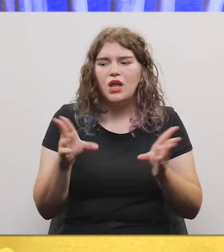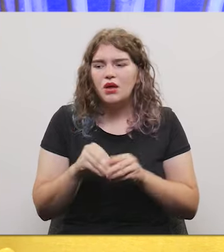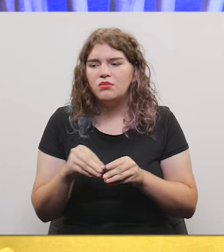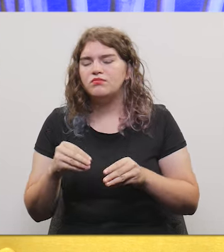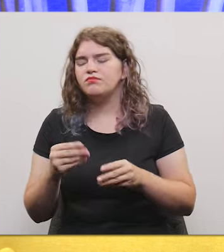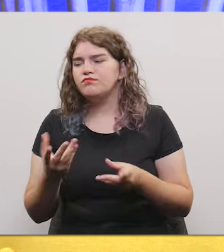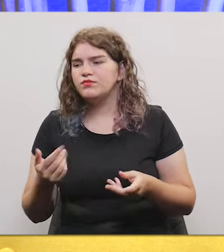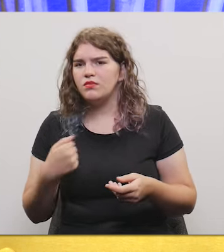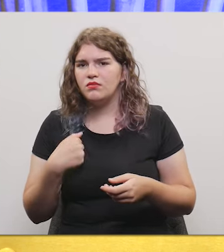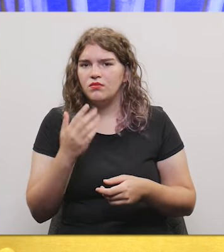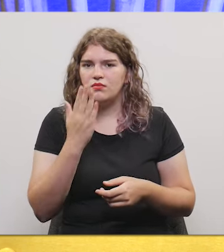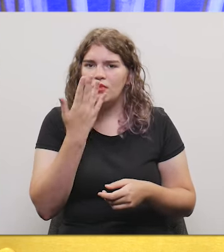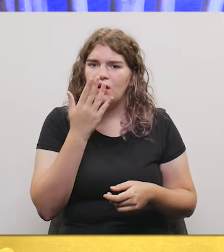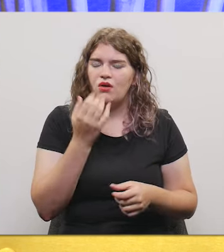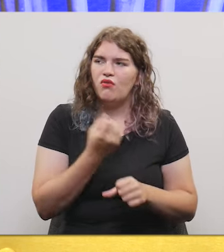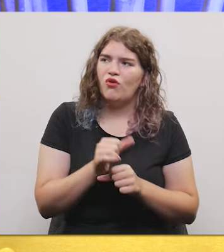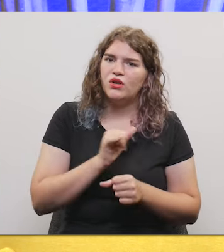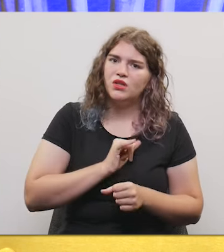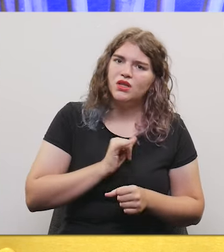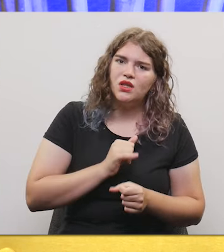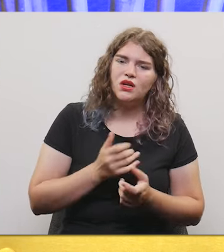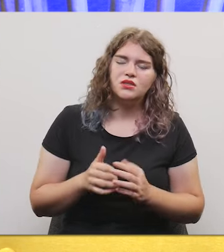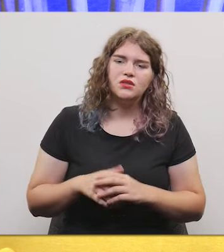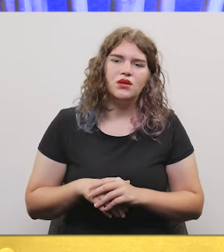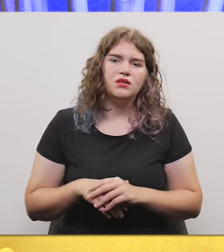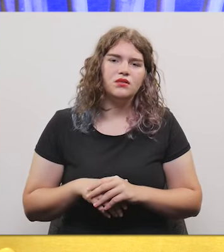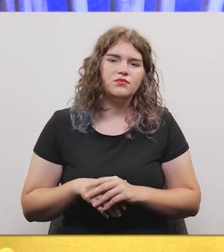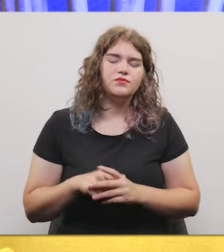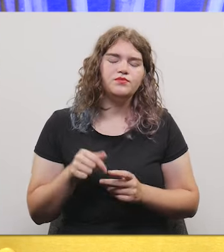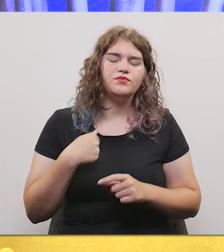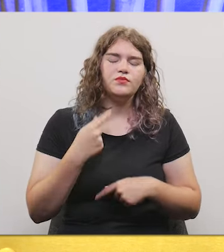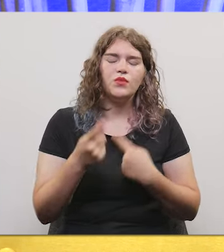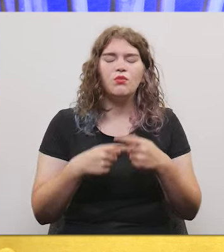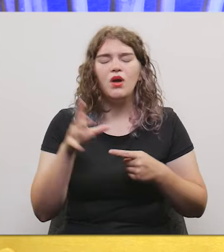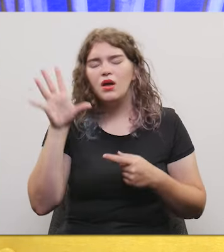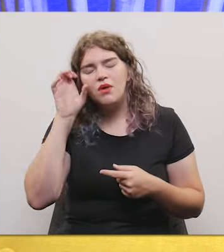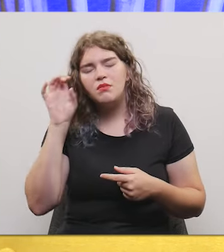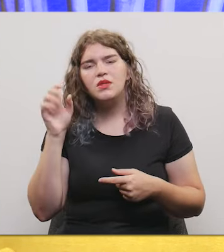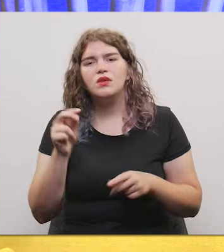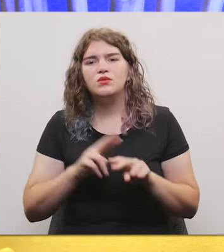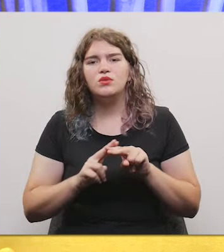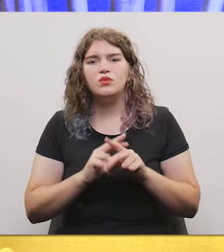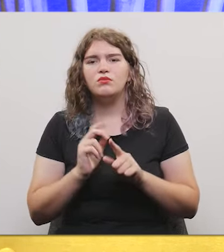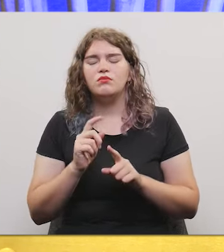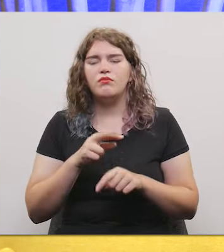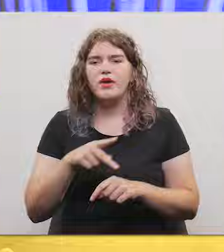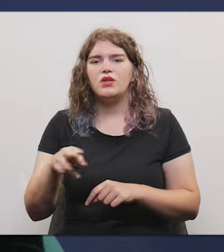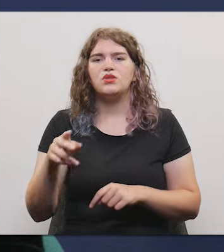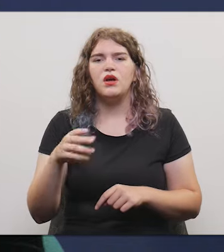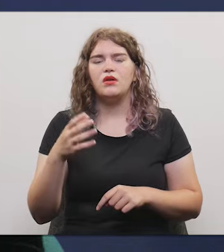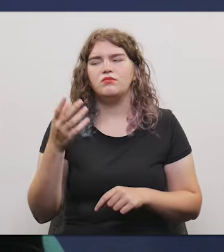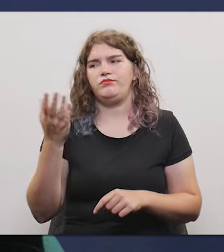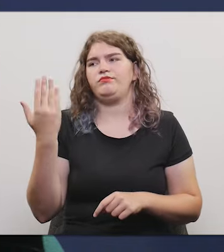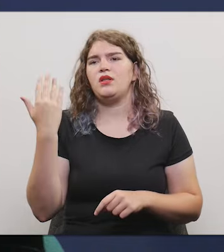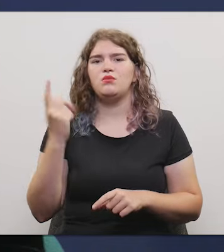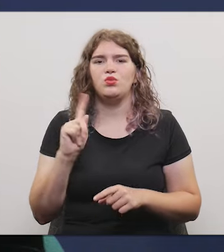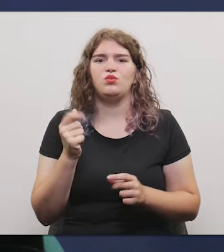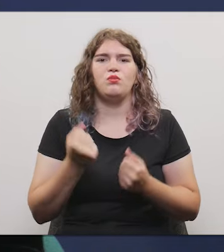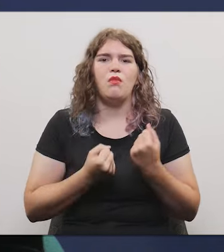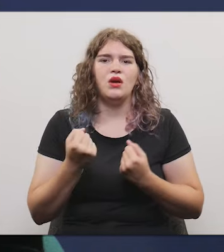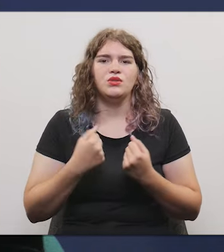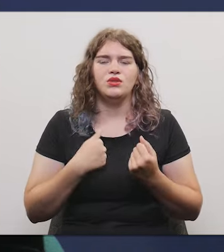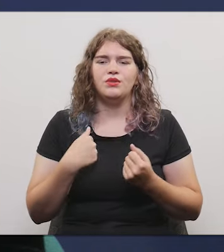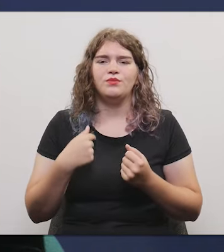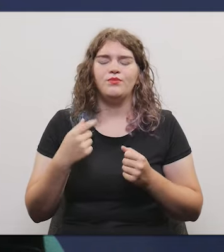de Biblie. Și mie mi se păreau fascinante. Și mi-amintesc cum mergeam, pe vremea aceea nu aveam